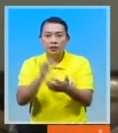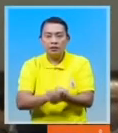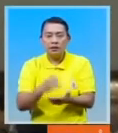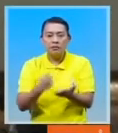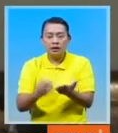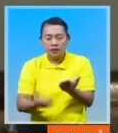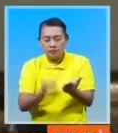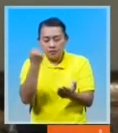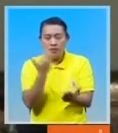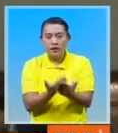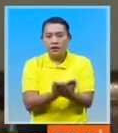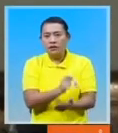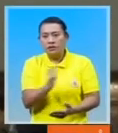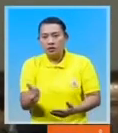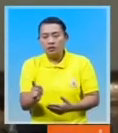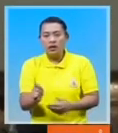ก็ต้องชดใช้ค่าเสียหายอีก